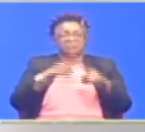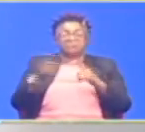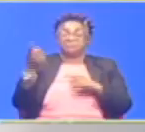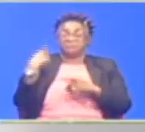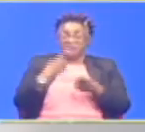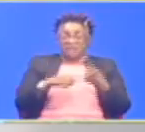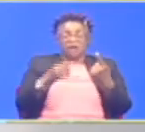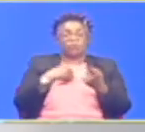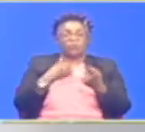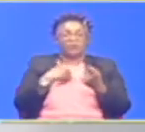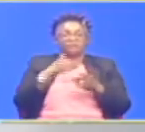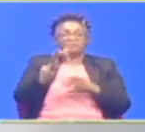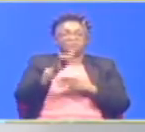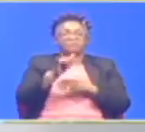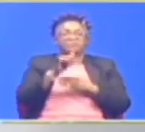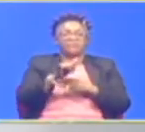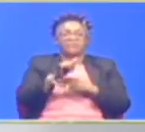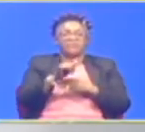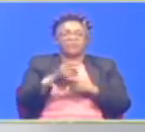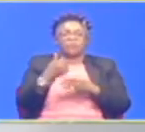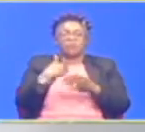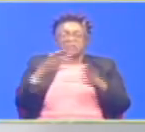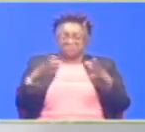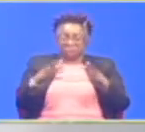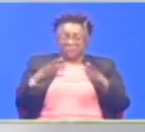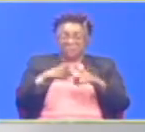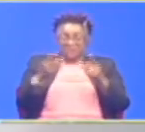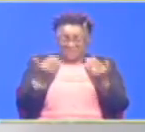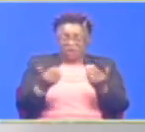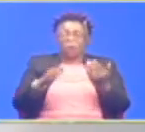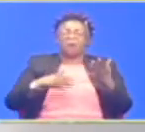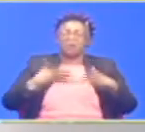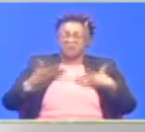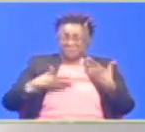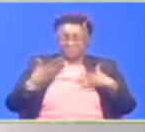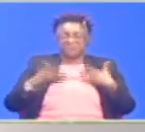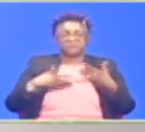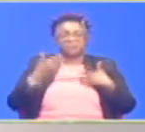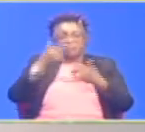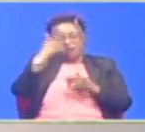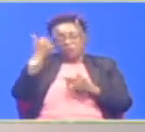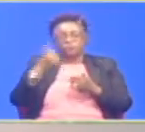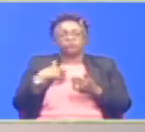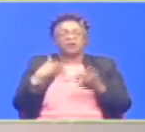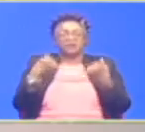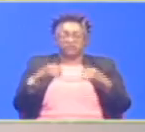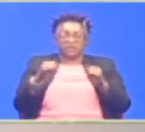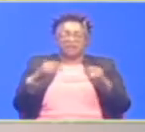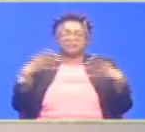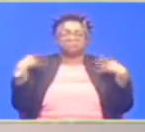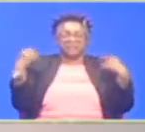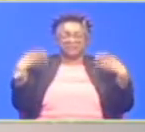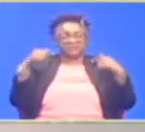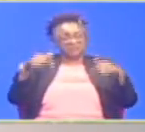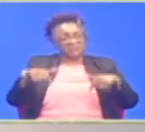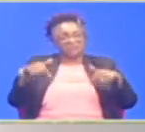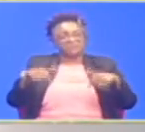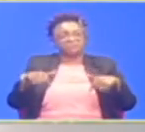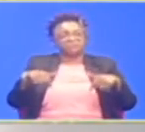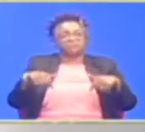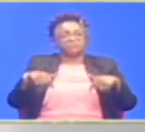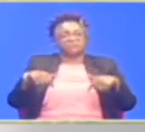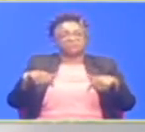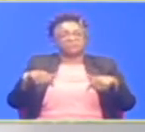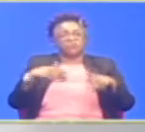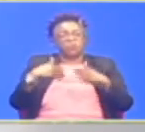training siku moja juu uwanja ilikuwa booked. Kwa hivyo sasa nasikia nafurahi sana. Atize plan mazoezi yangu hapa na the whole week bila